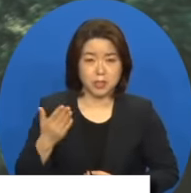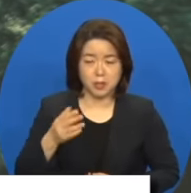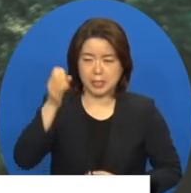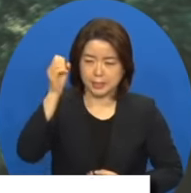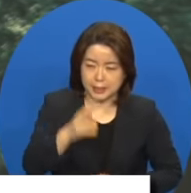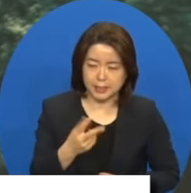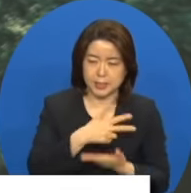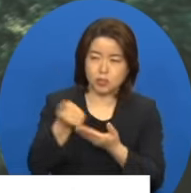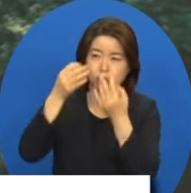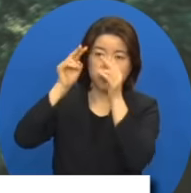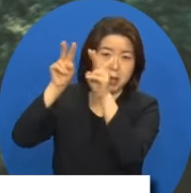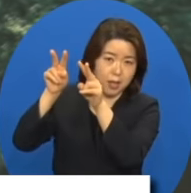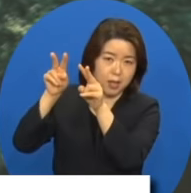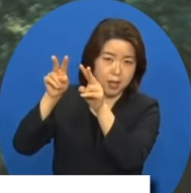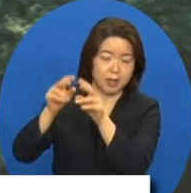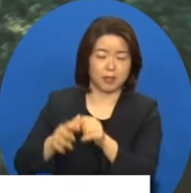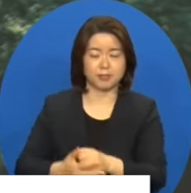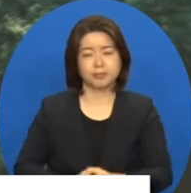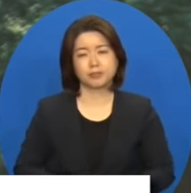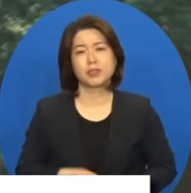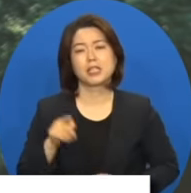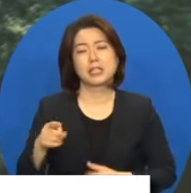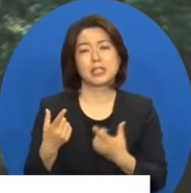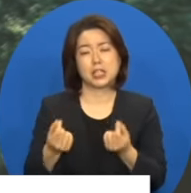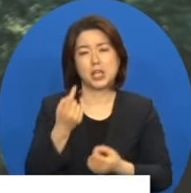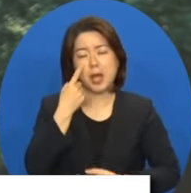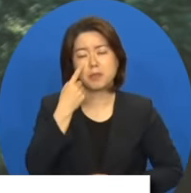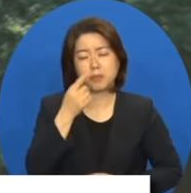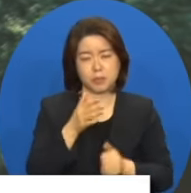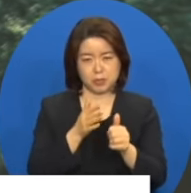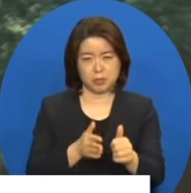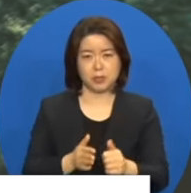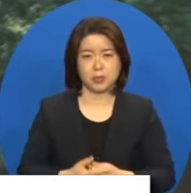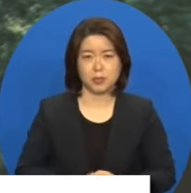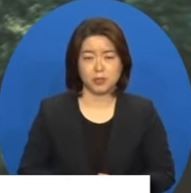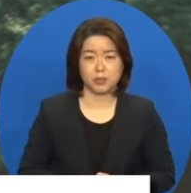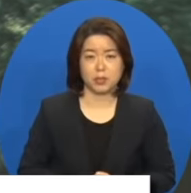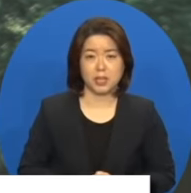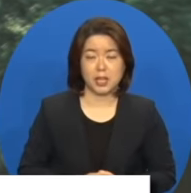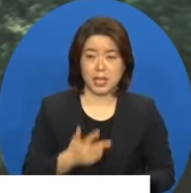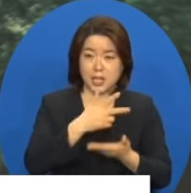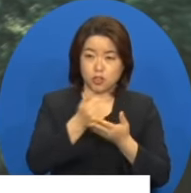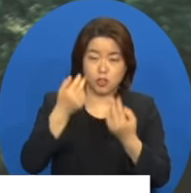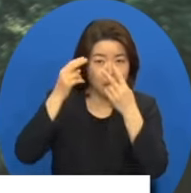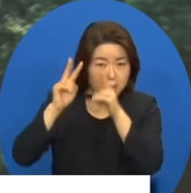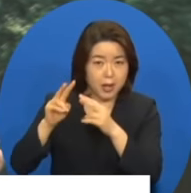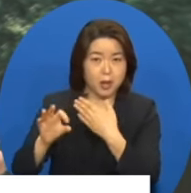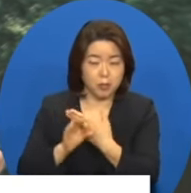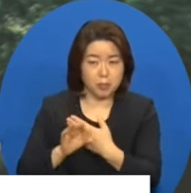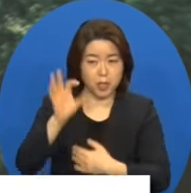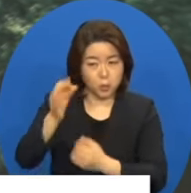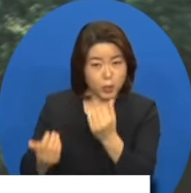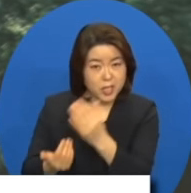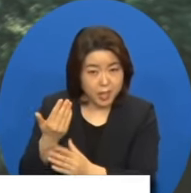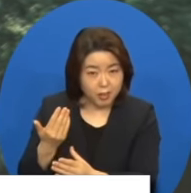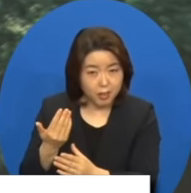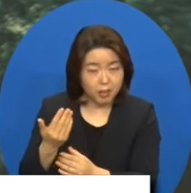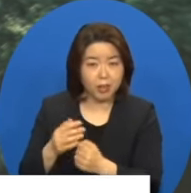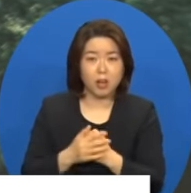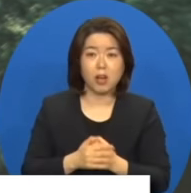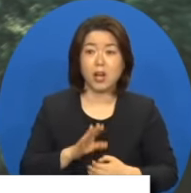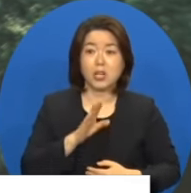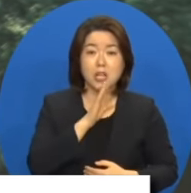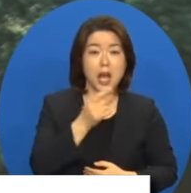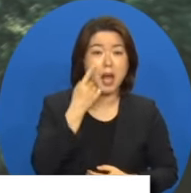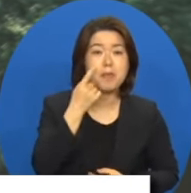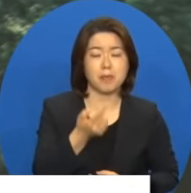다시 주님을 바라보고 그렇게 해보시라는 겁니다. 아니 주님만 바라보면 돈이 생기냐? 실제로